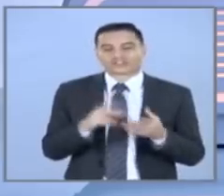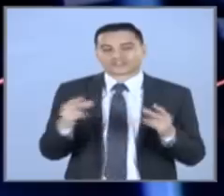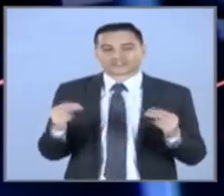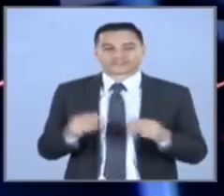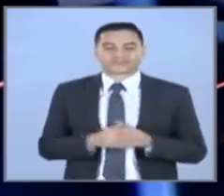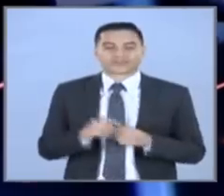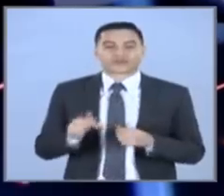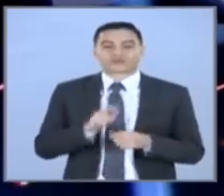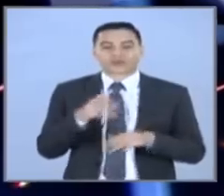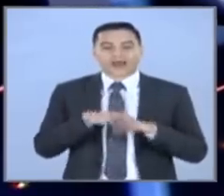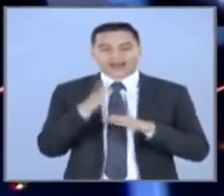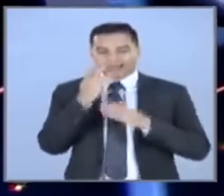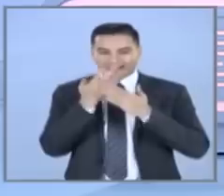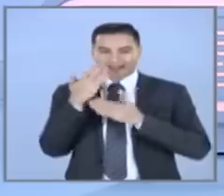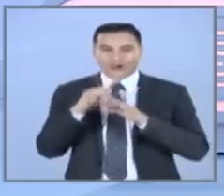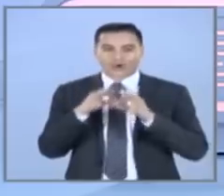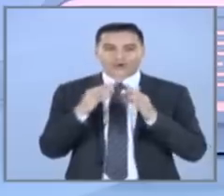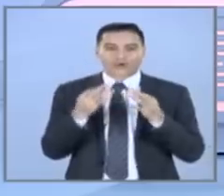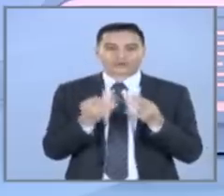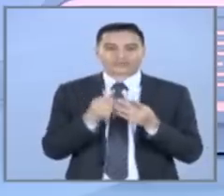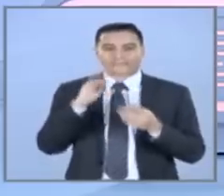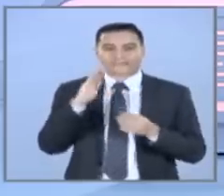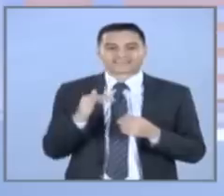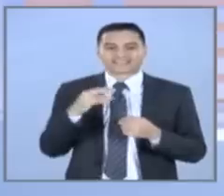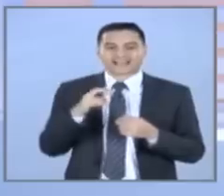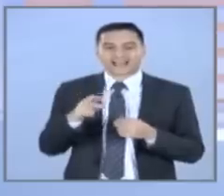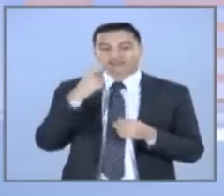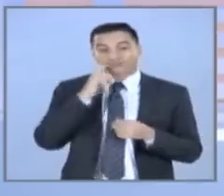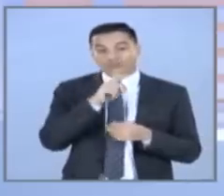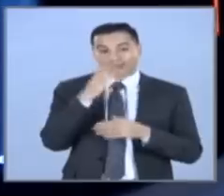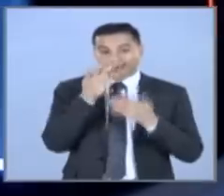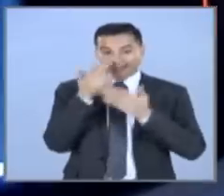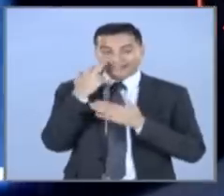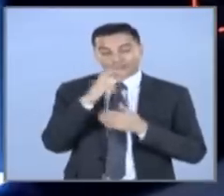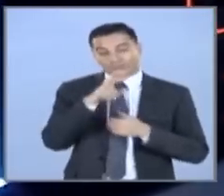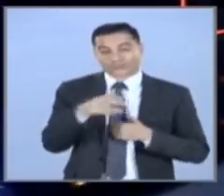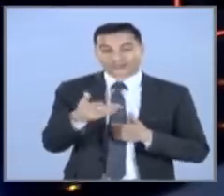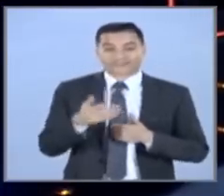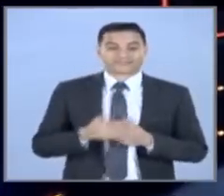20 20. سؤال في التاريخ لعيله مسيحه. تاريخ والسؤال.